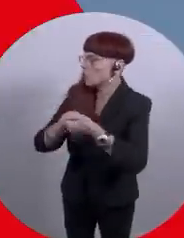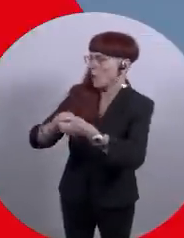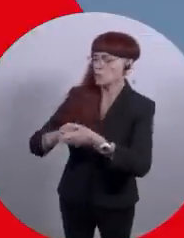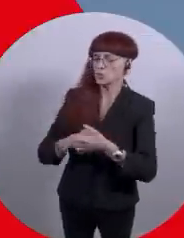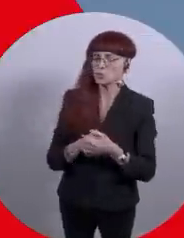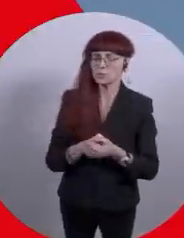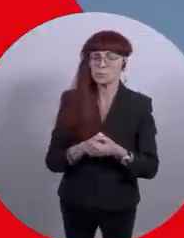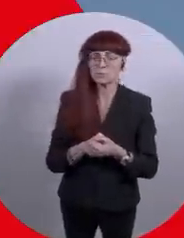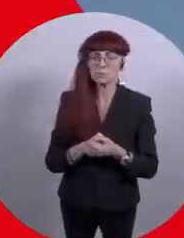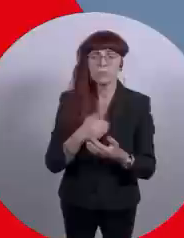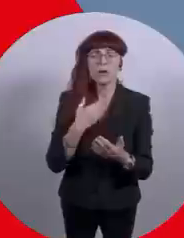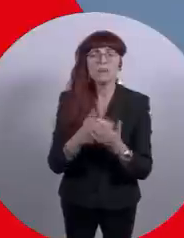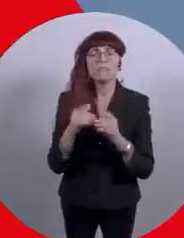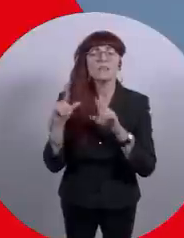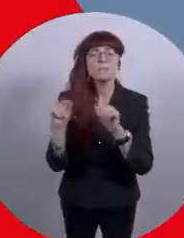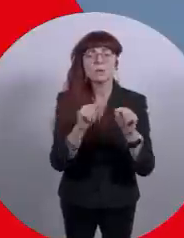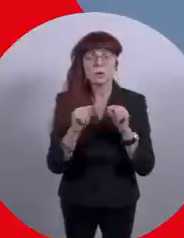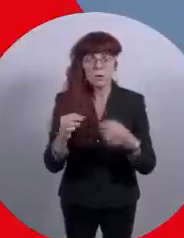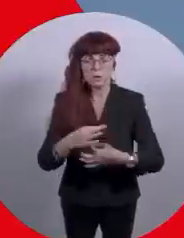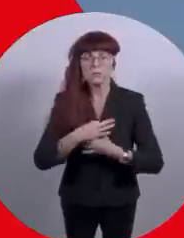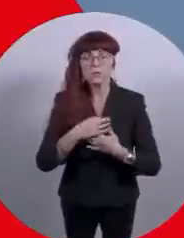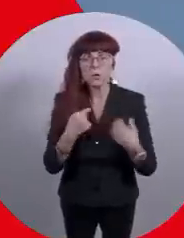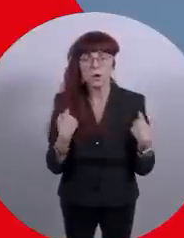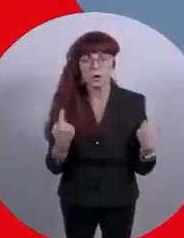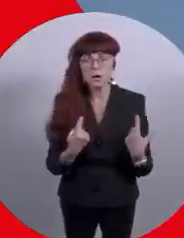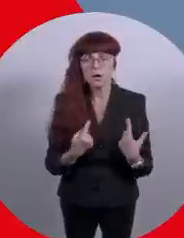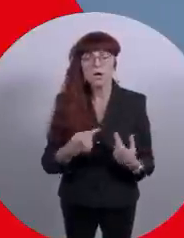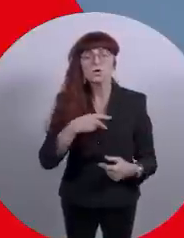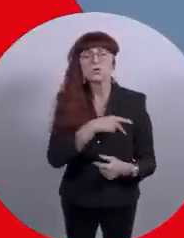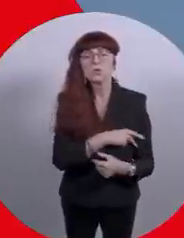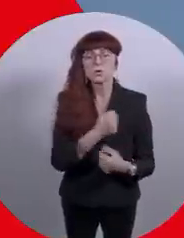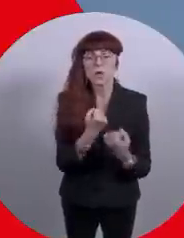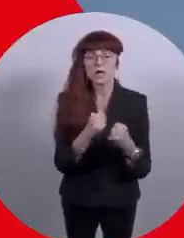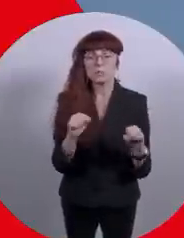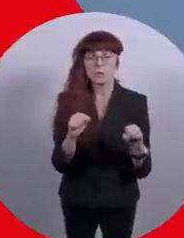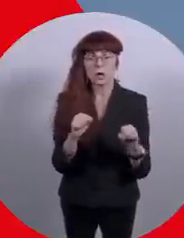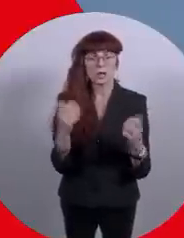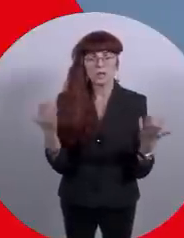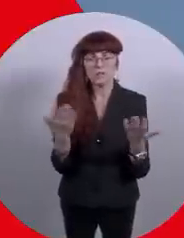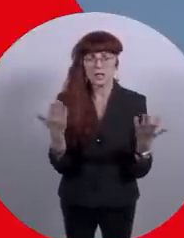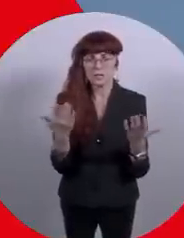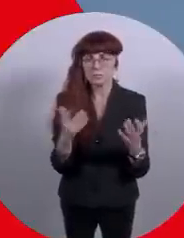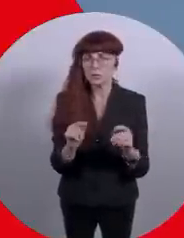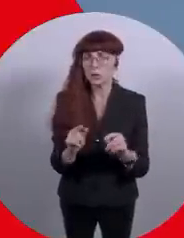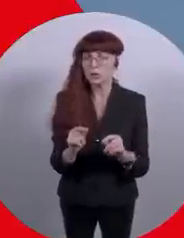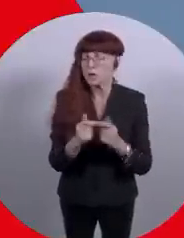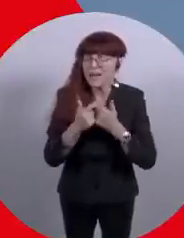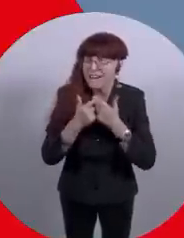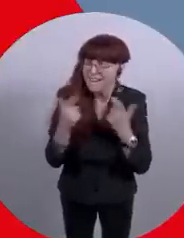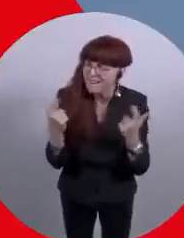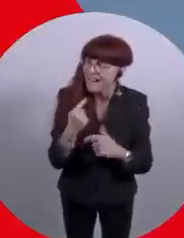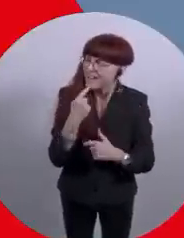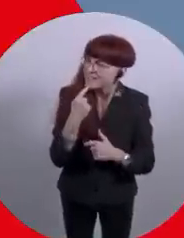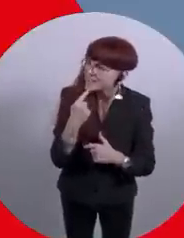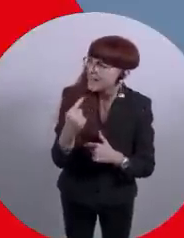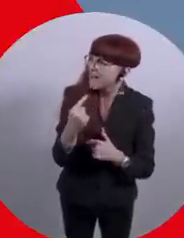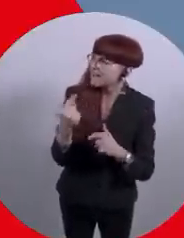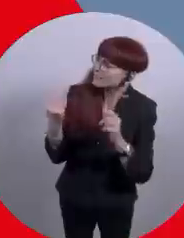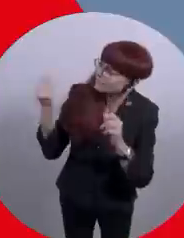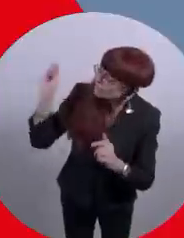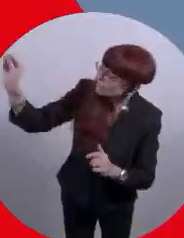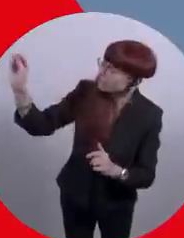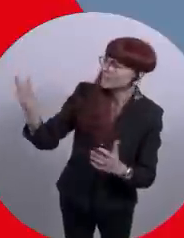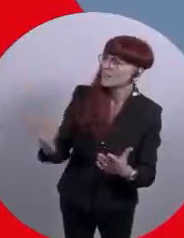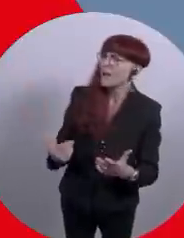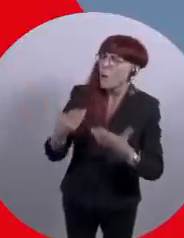und was heißt das für uns als Sozialdemokratinnen natürlich klare Ansagen die Lösungen haben wir für die